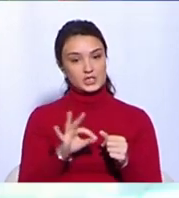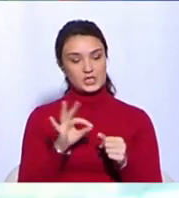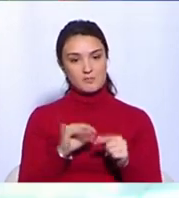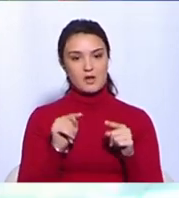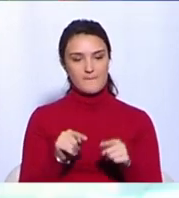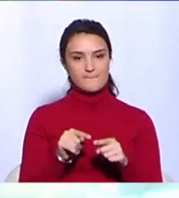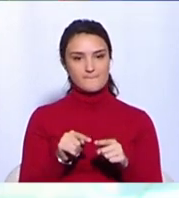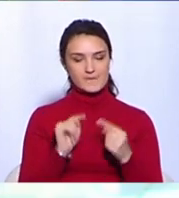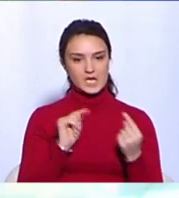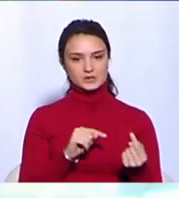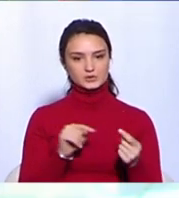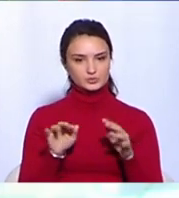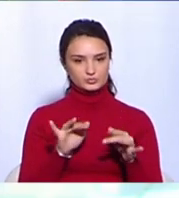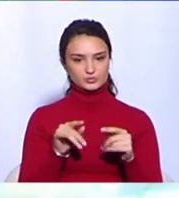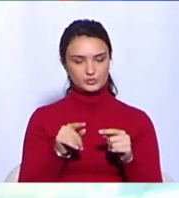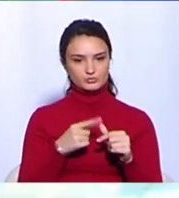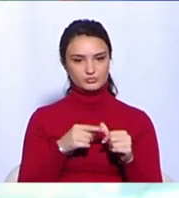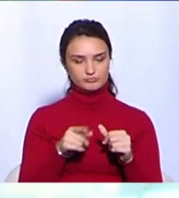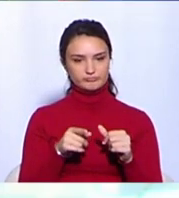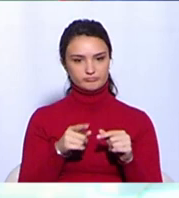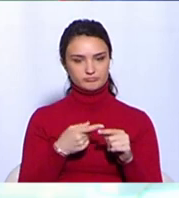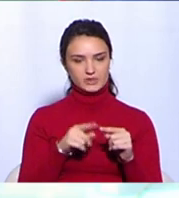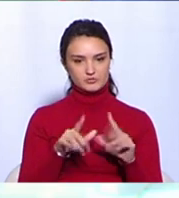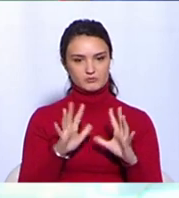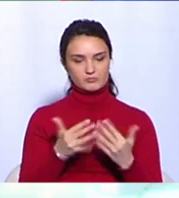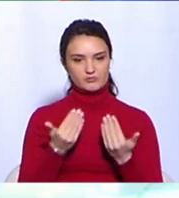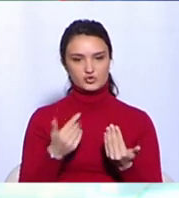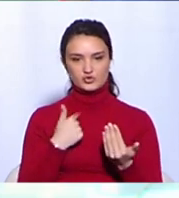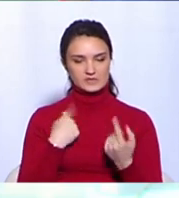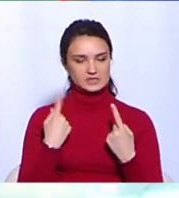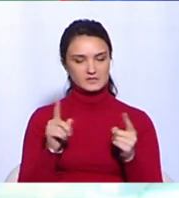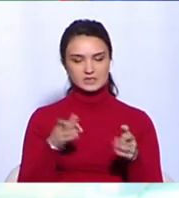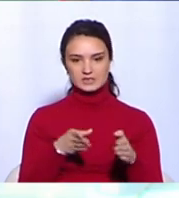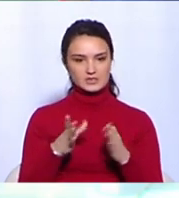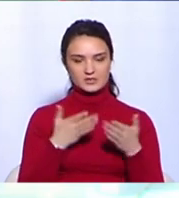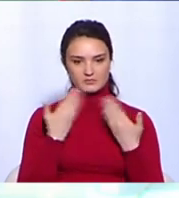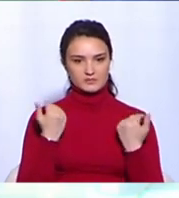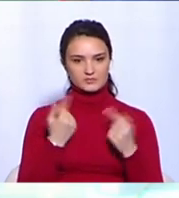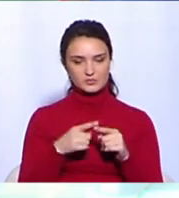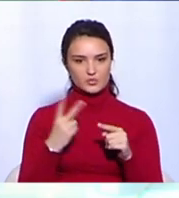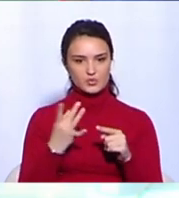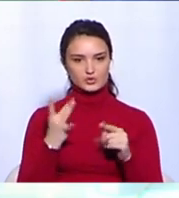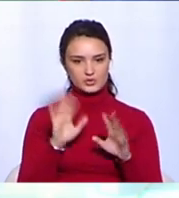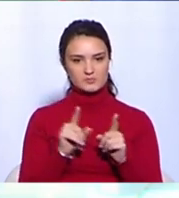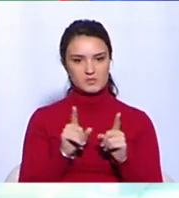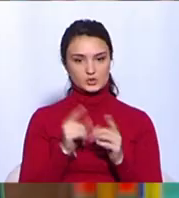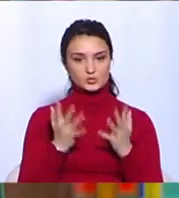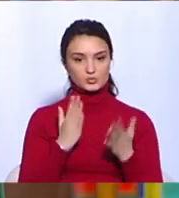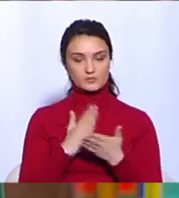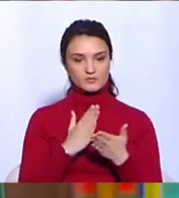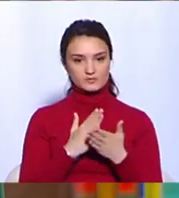ამ ანტისოციალურ პიროვნულ აშლილობას ამ შემთხვევაში ჩვენ სხვა გზა არა გვაქვს. ორჯერ მაინც თუ